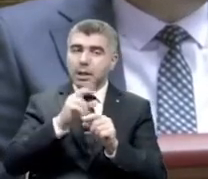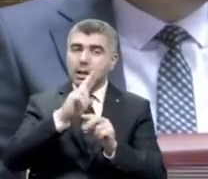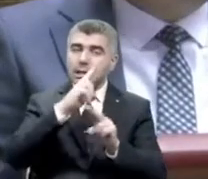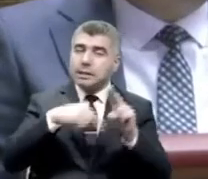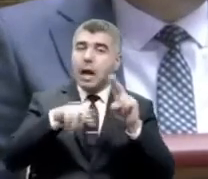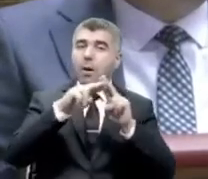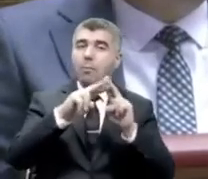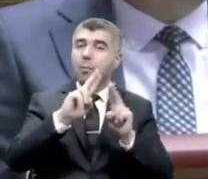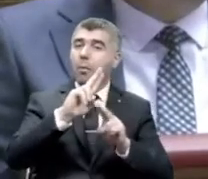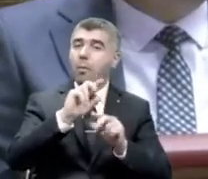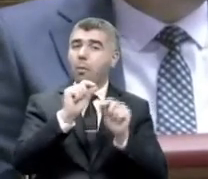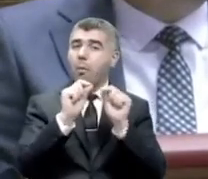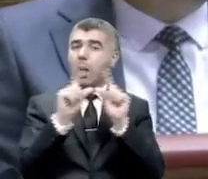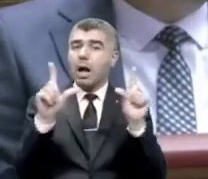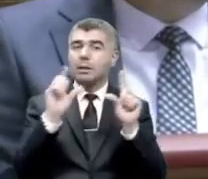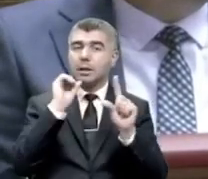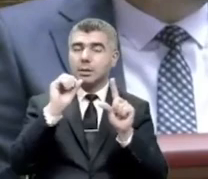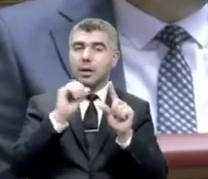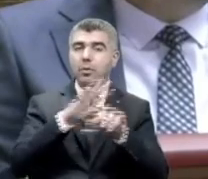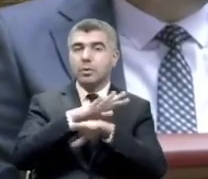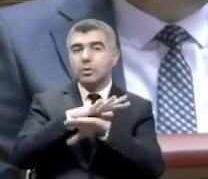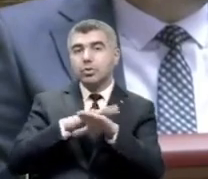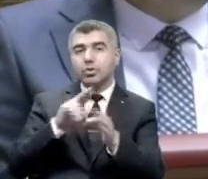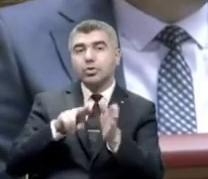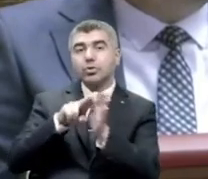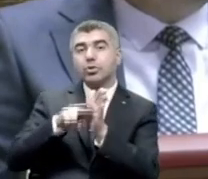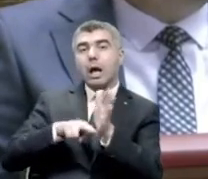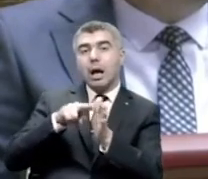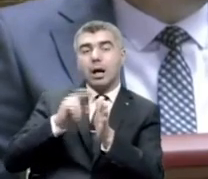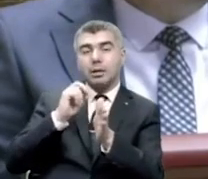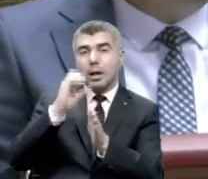زمنية واضحة لإنصاف هذه الجهة هذه.